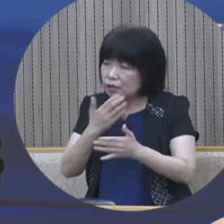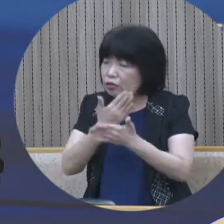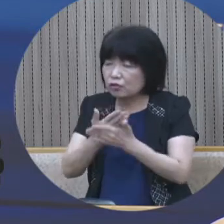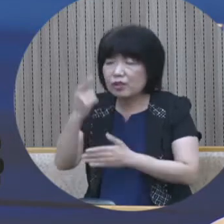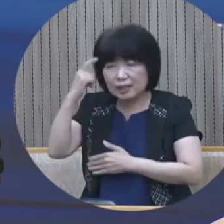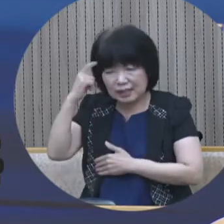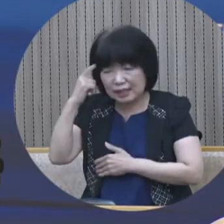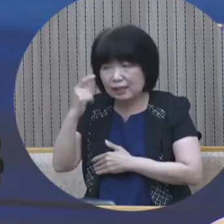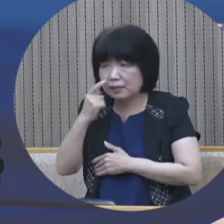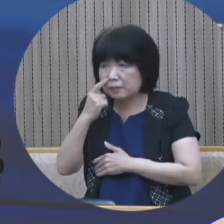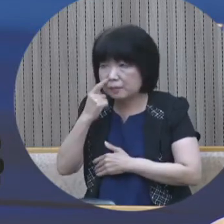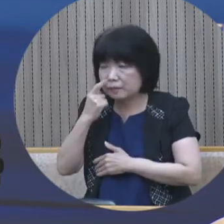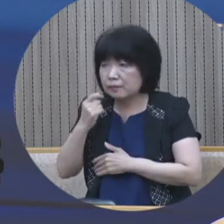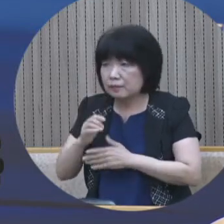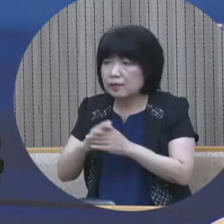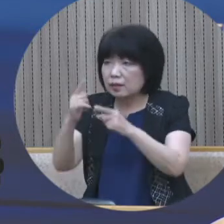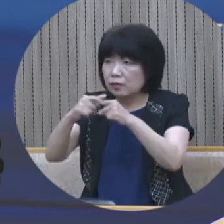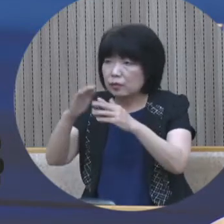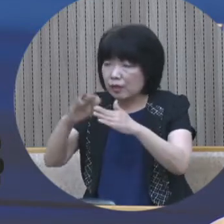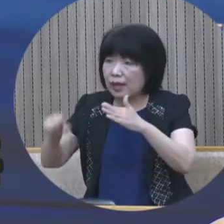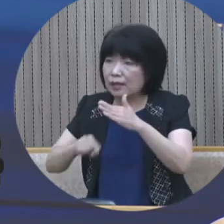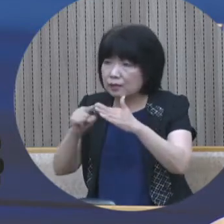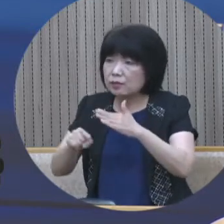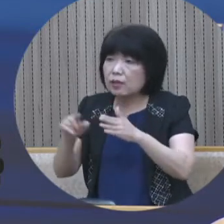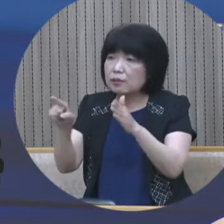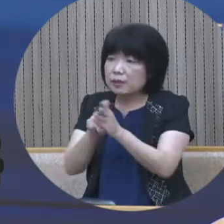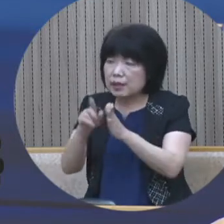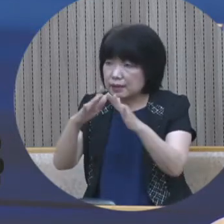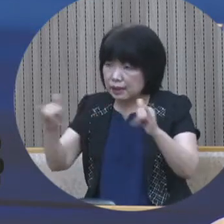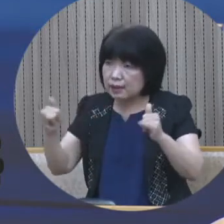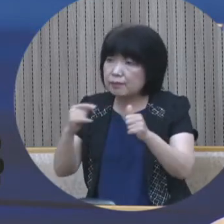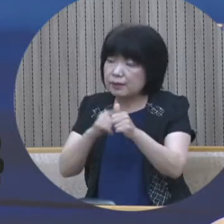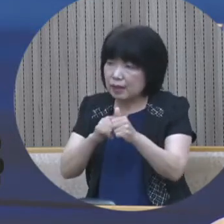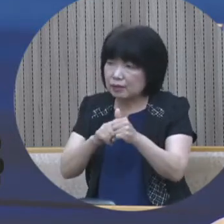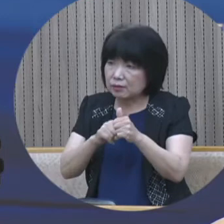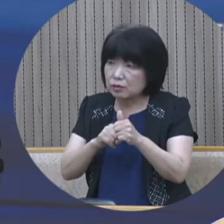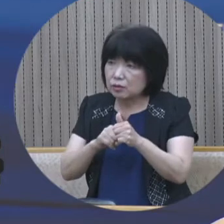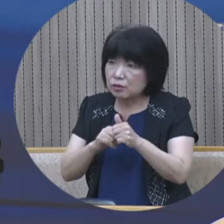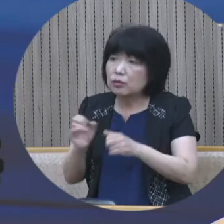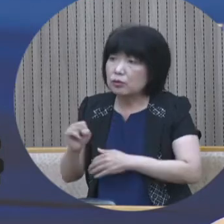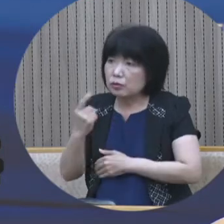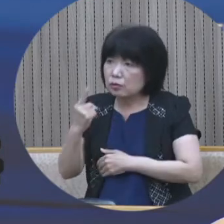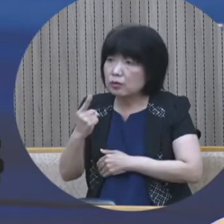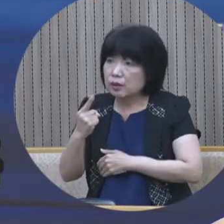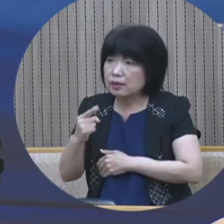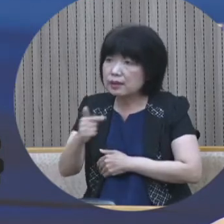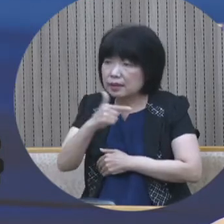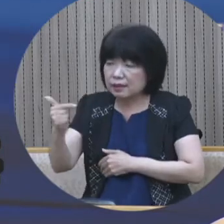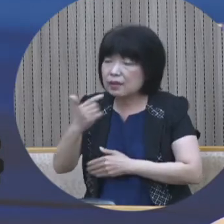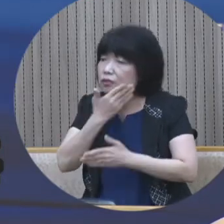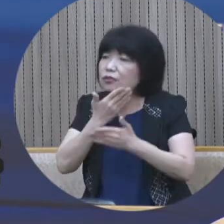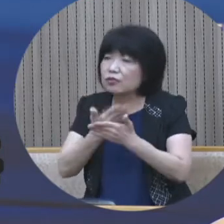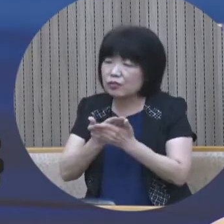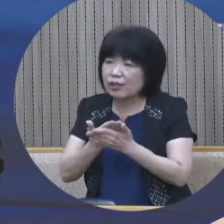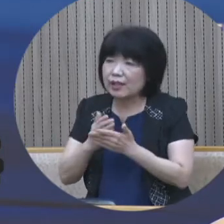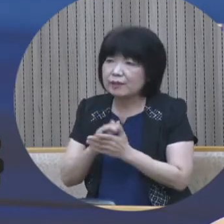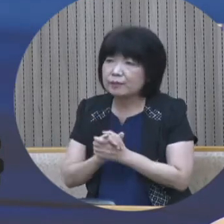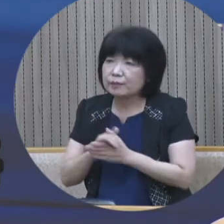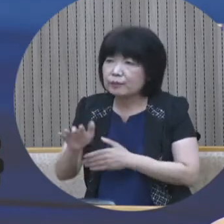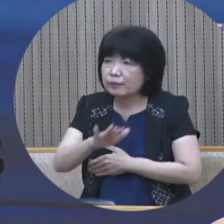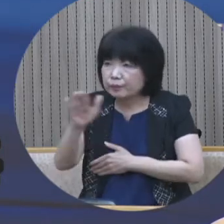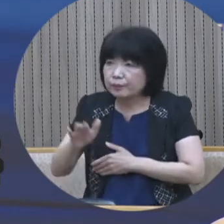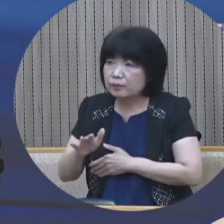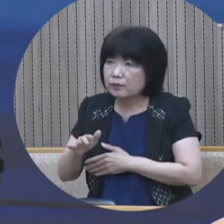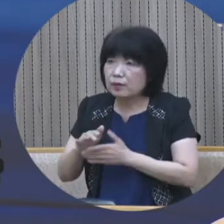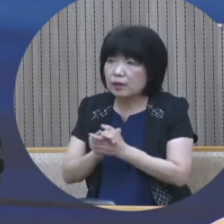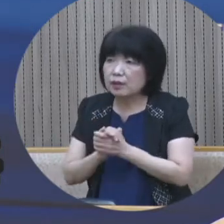여겨요. 교회 안에서도 믿음의 사람들에게서도 그런 요인은 굉장히 중요하죠. 우리가